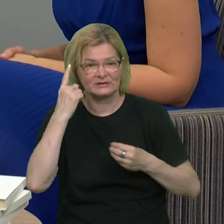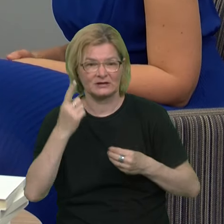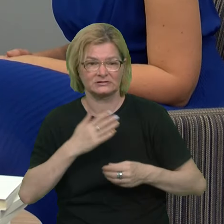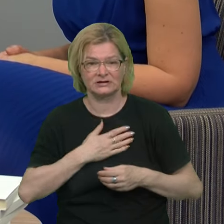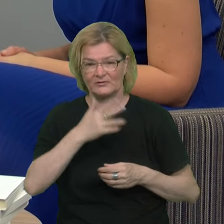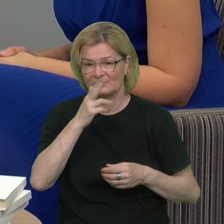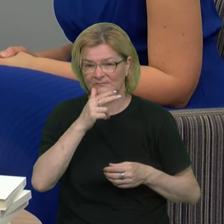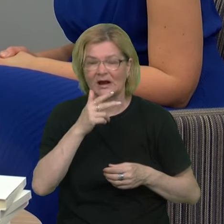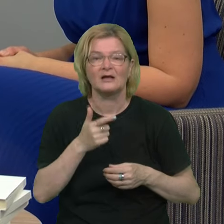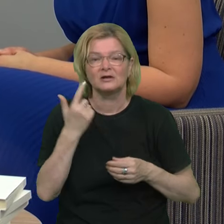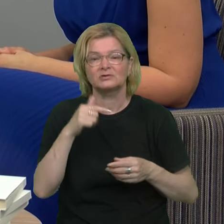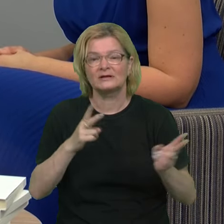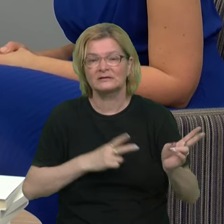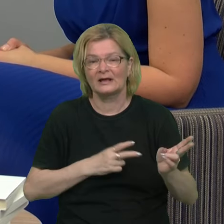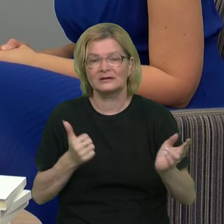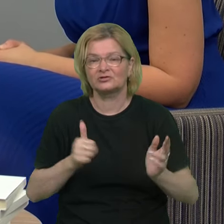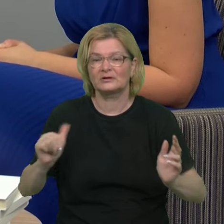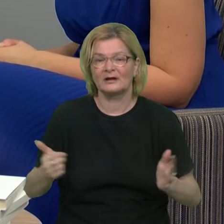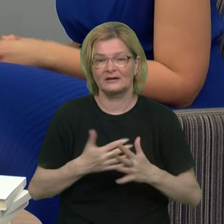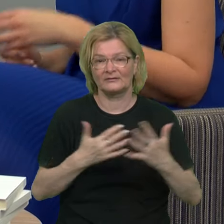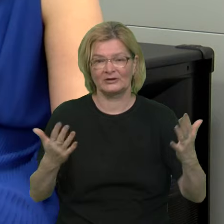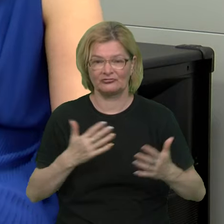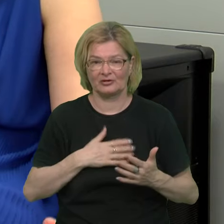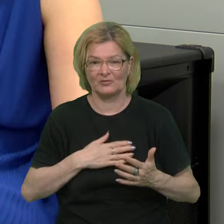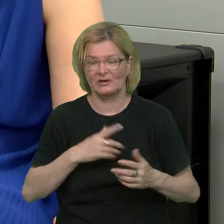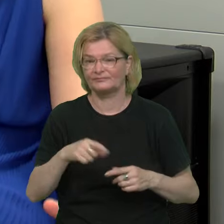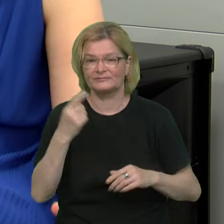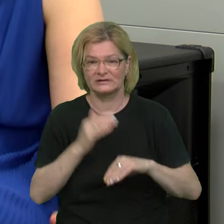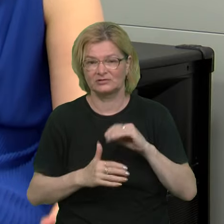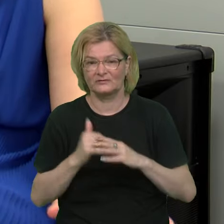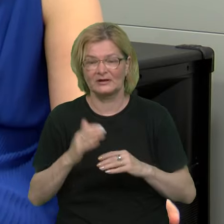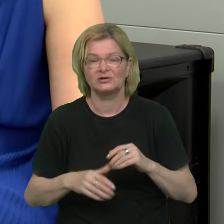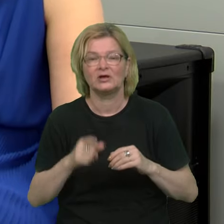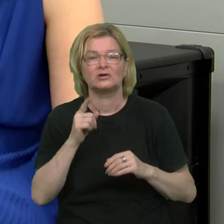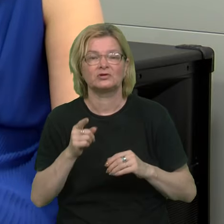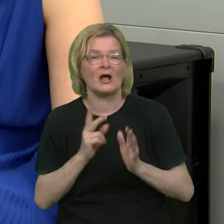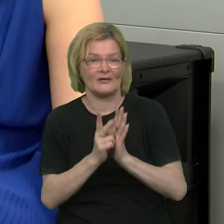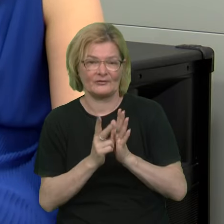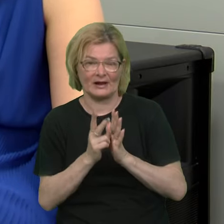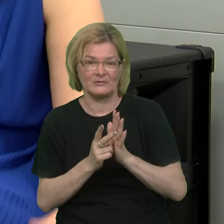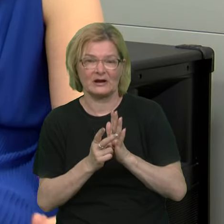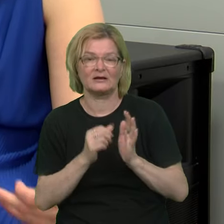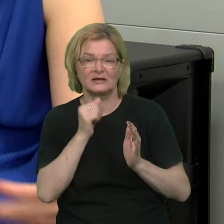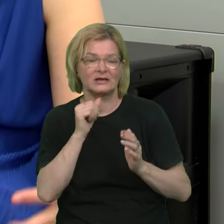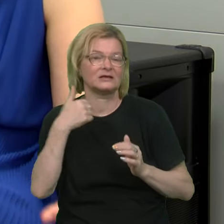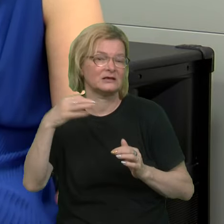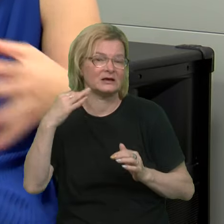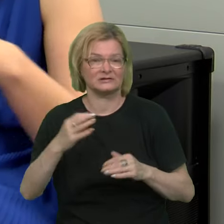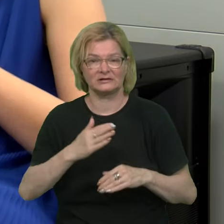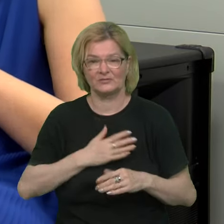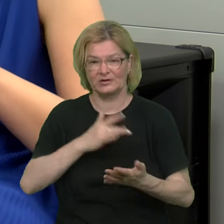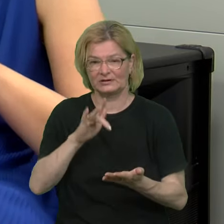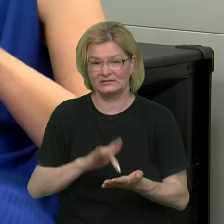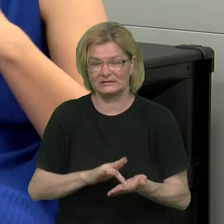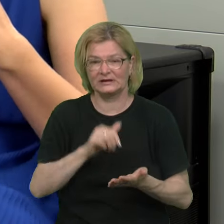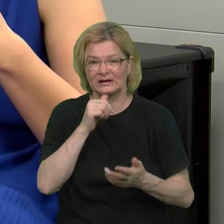pričom saznale za svoje karcinome i to je zaista ono nešto najveća moja satisfakcija iz ovog proteklog razdoblja i zaista